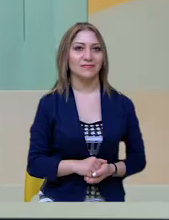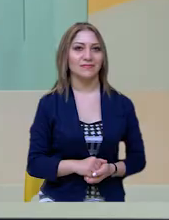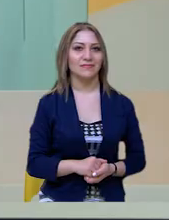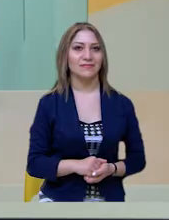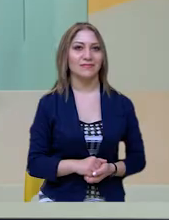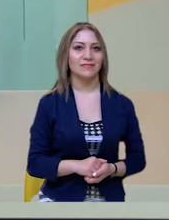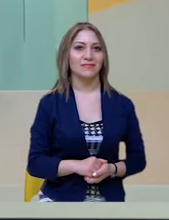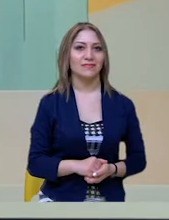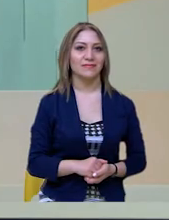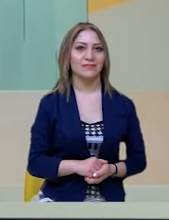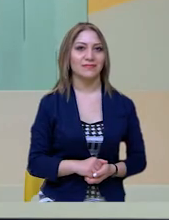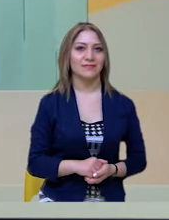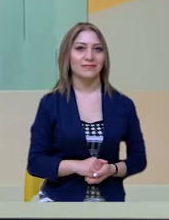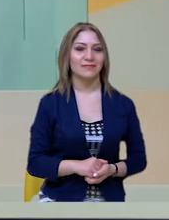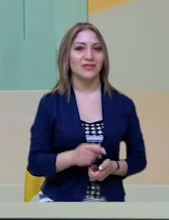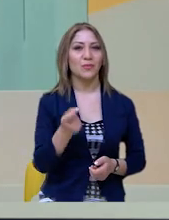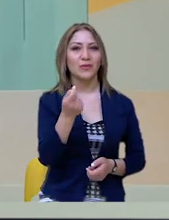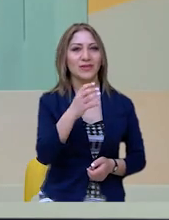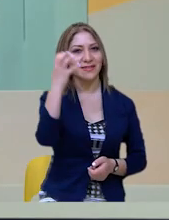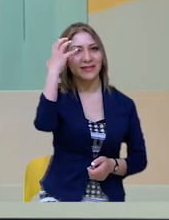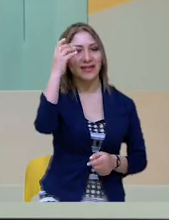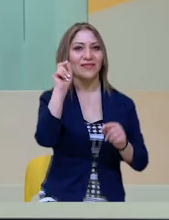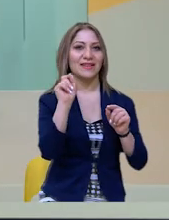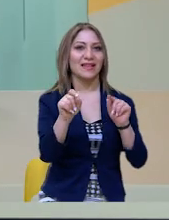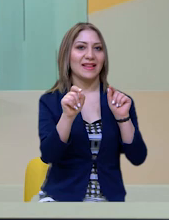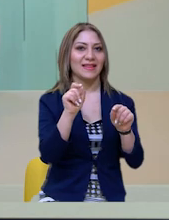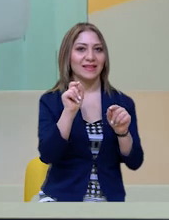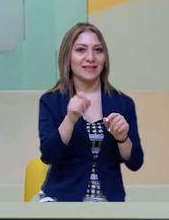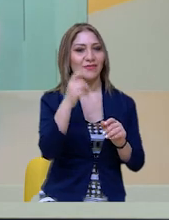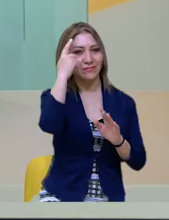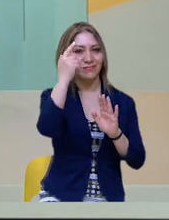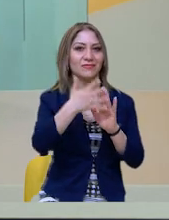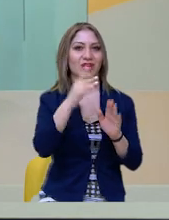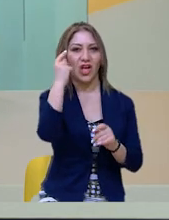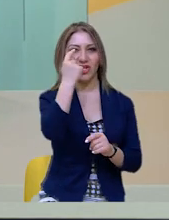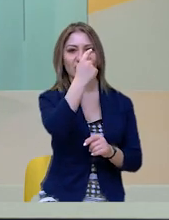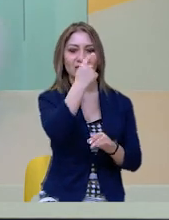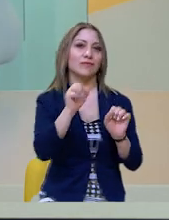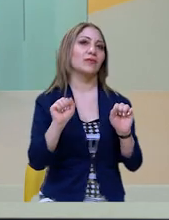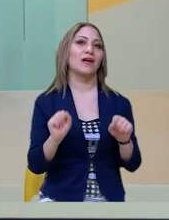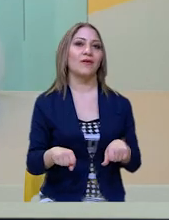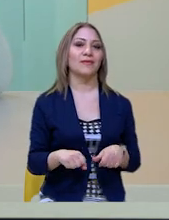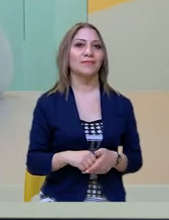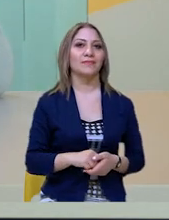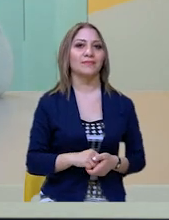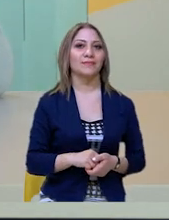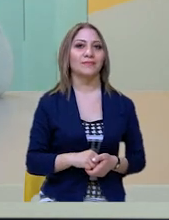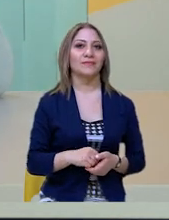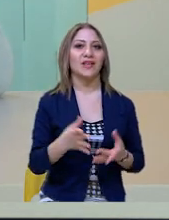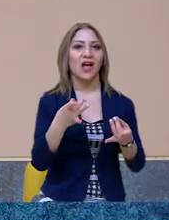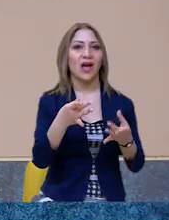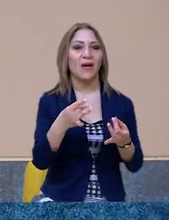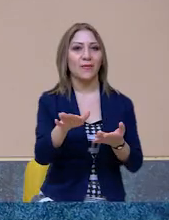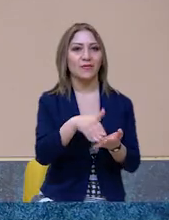սրանց վրա փոքրիկ սև կետիկներ կանենք, որ հասկացվի, որ սրանք աչքեր են ու կարող ենք արդեն